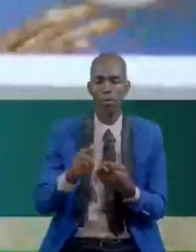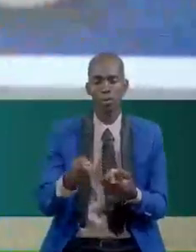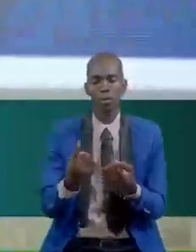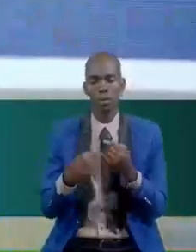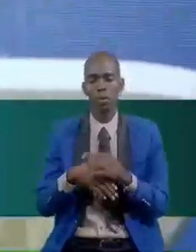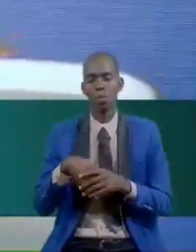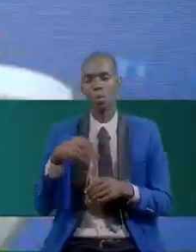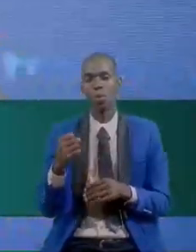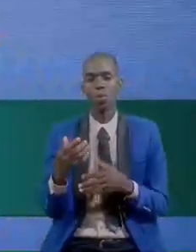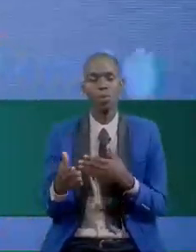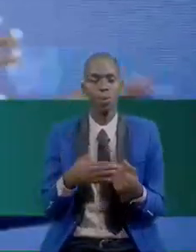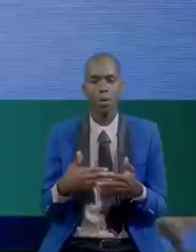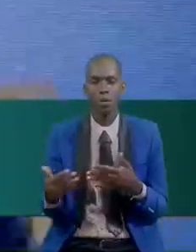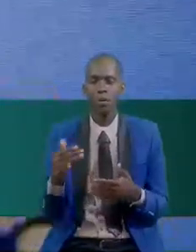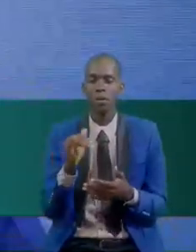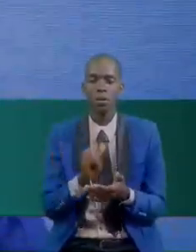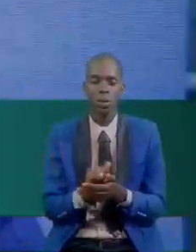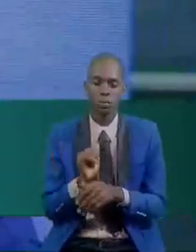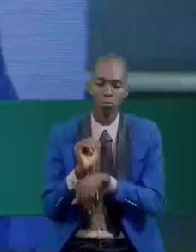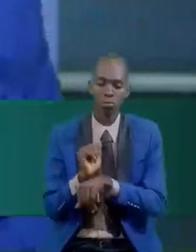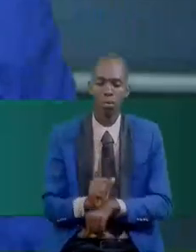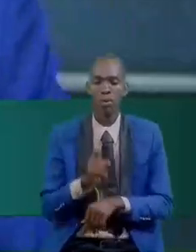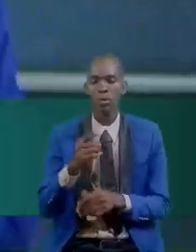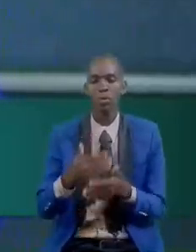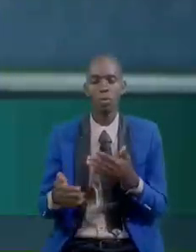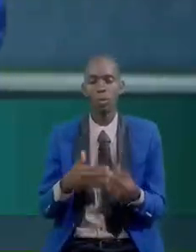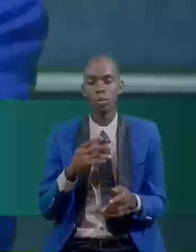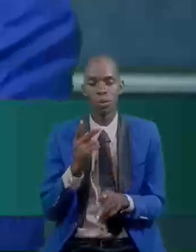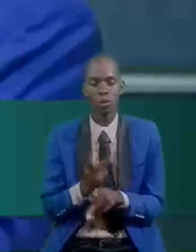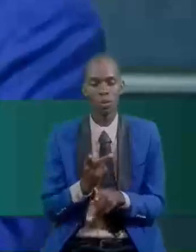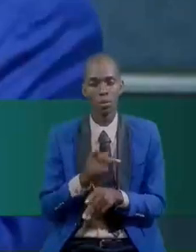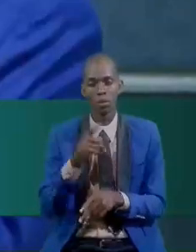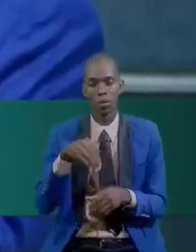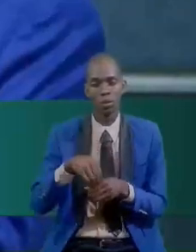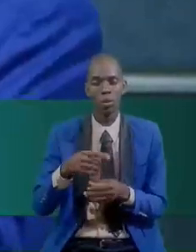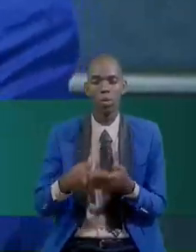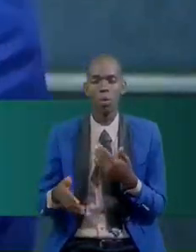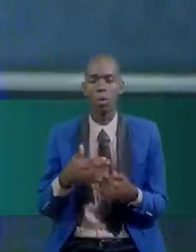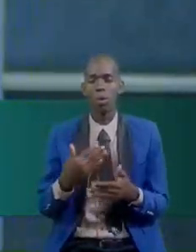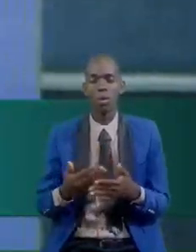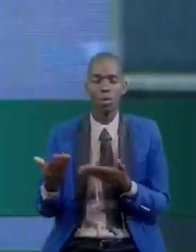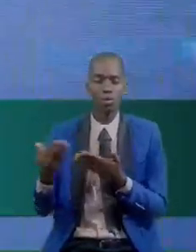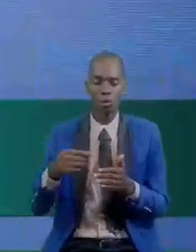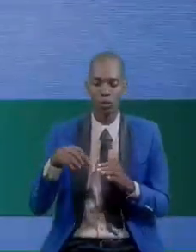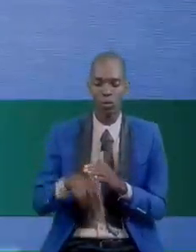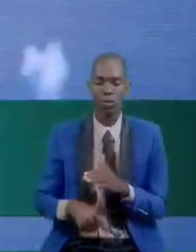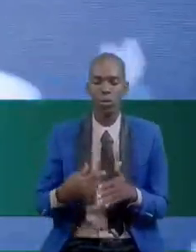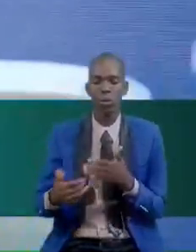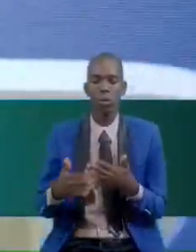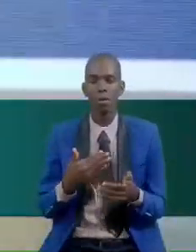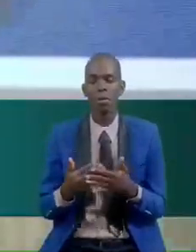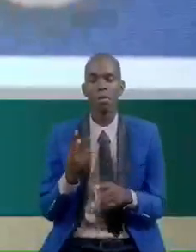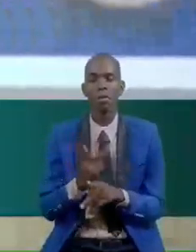sortes, quel que soit ce qui t'enferme. Quel que soit ce qui te maintient, tout ce qui t'éloigne du